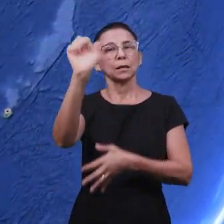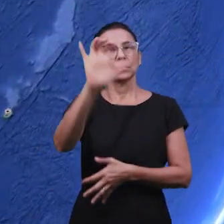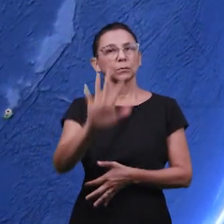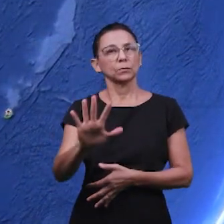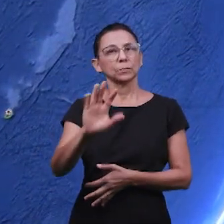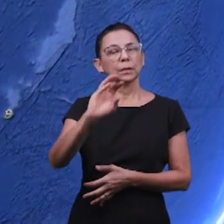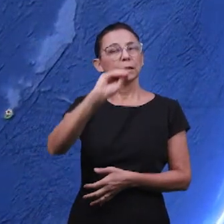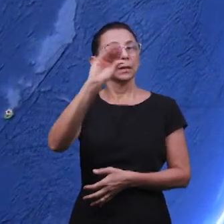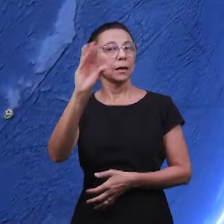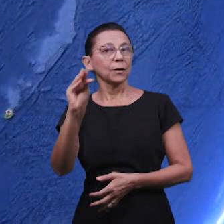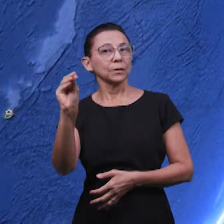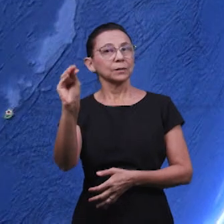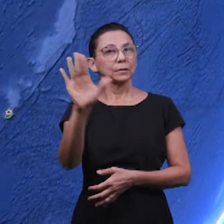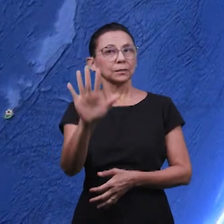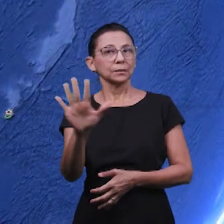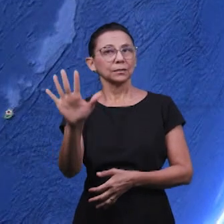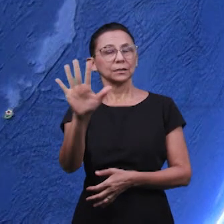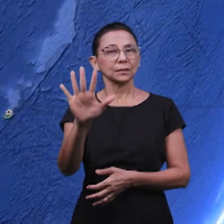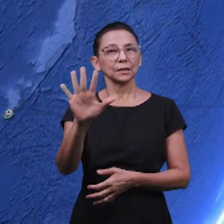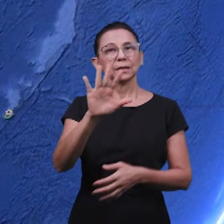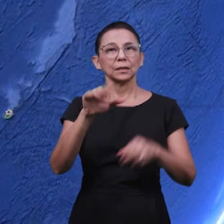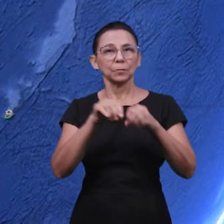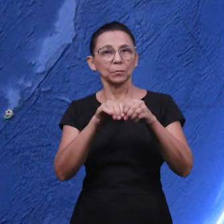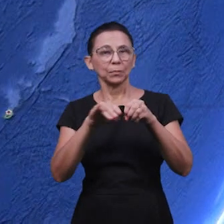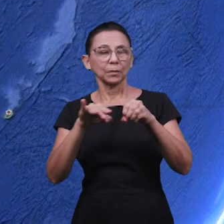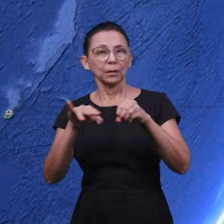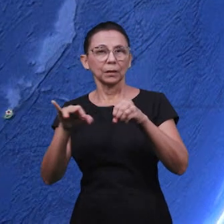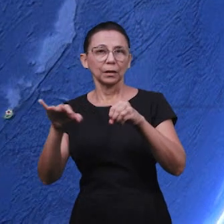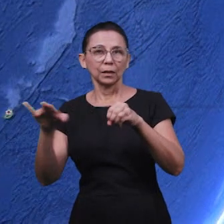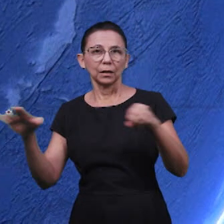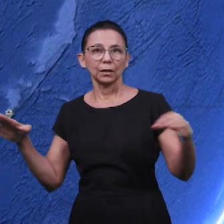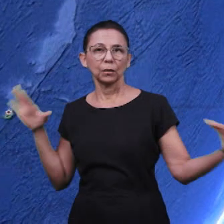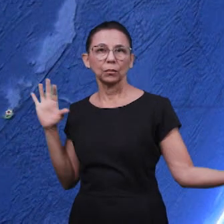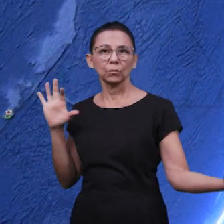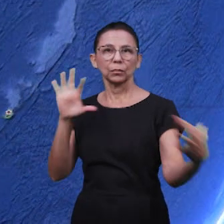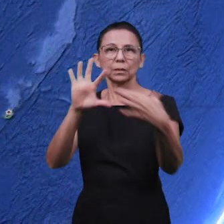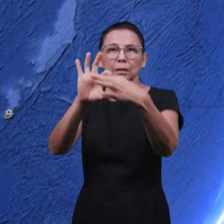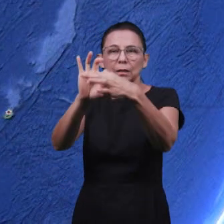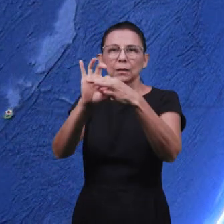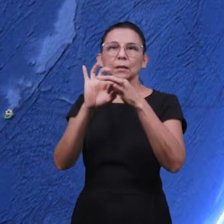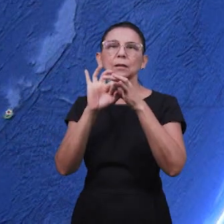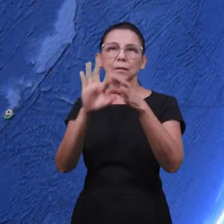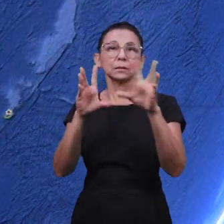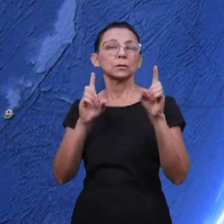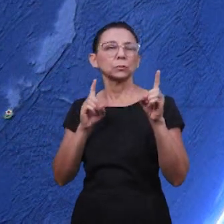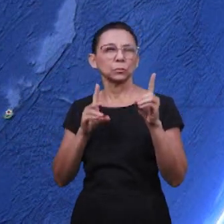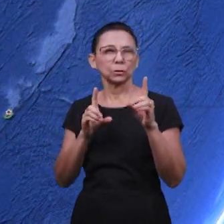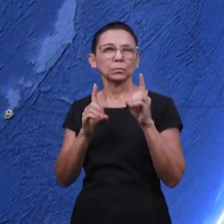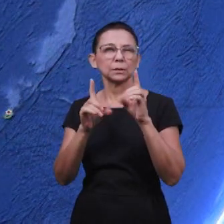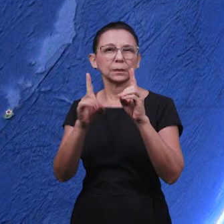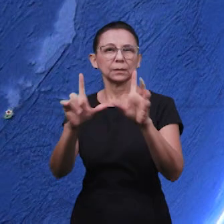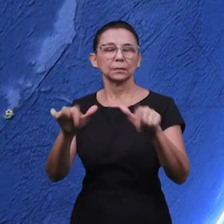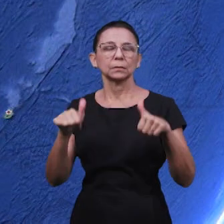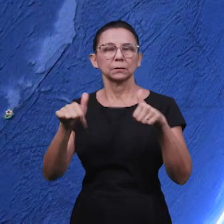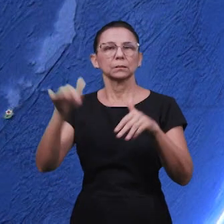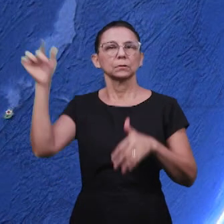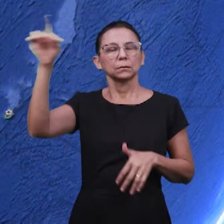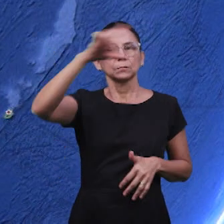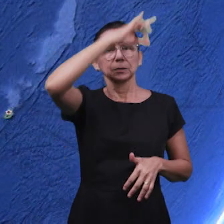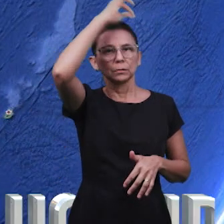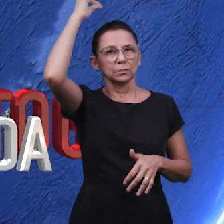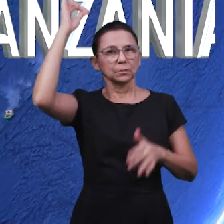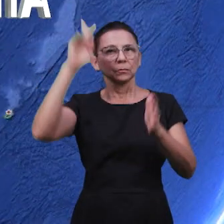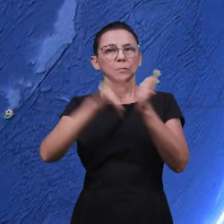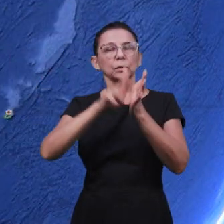trois Amériques, Europe, Afrique, Asie et Océanie, connectées par la même doctrine, par